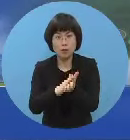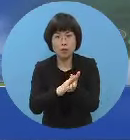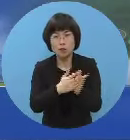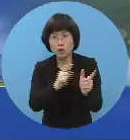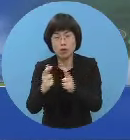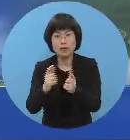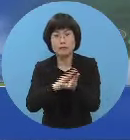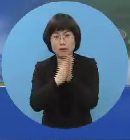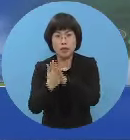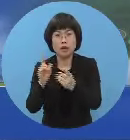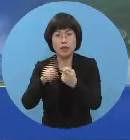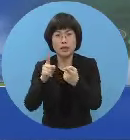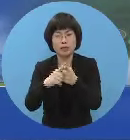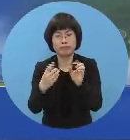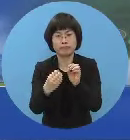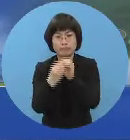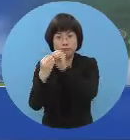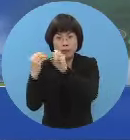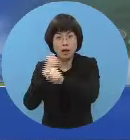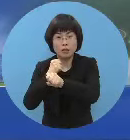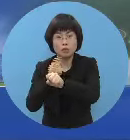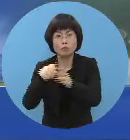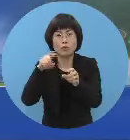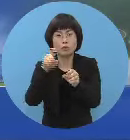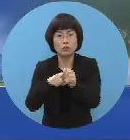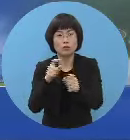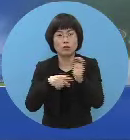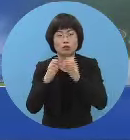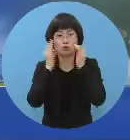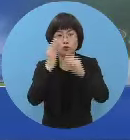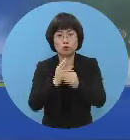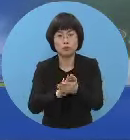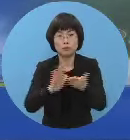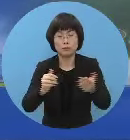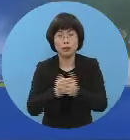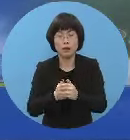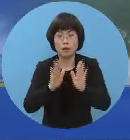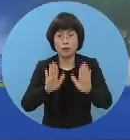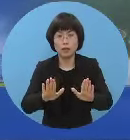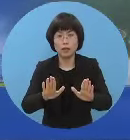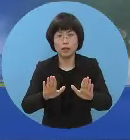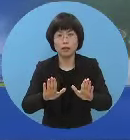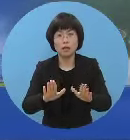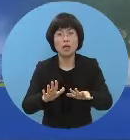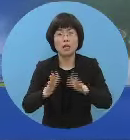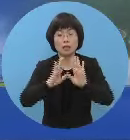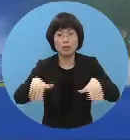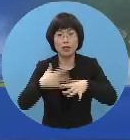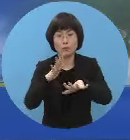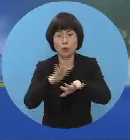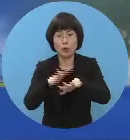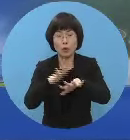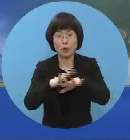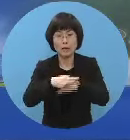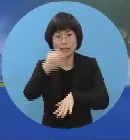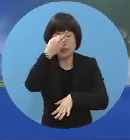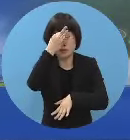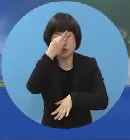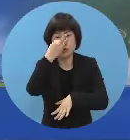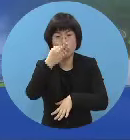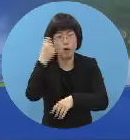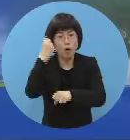창의적이고 스마트한 농정을 펼치고 있습니다. 도정의 발견, 이 시간에는 전남 농업의 핵심 기술을 연구 개발